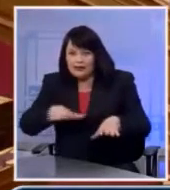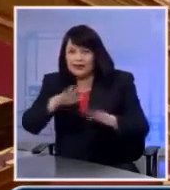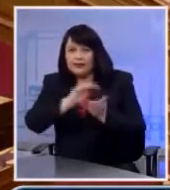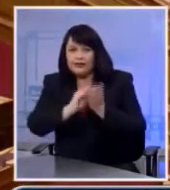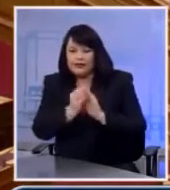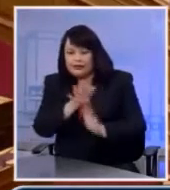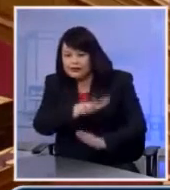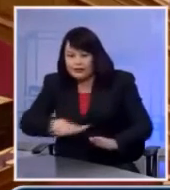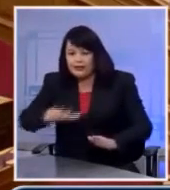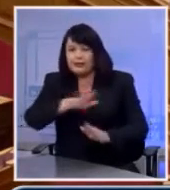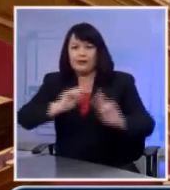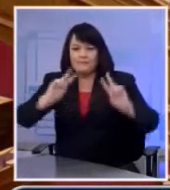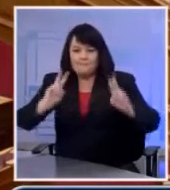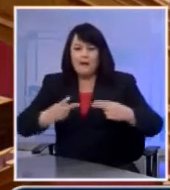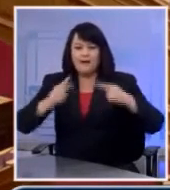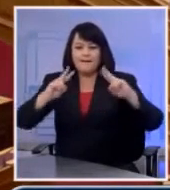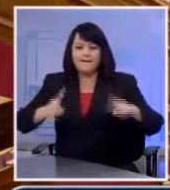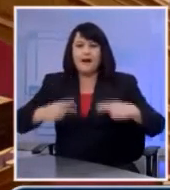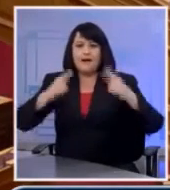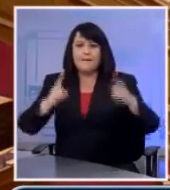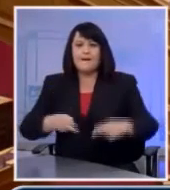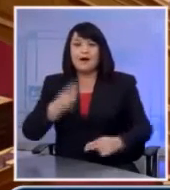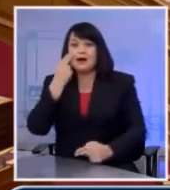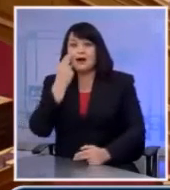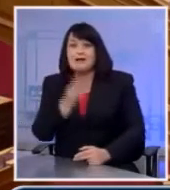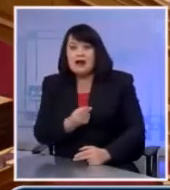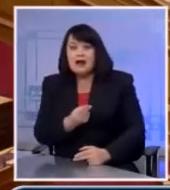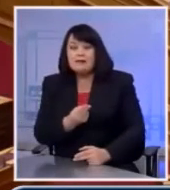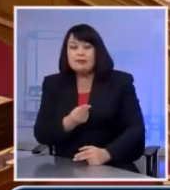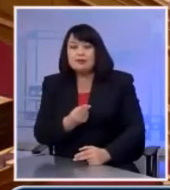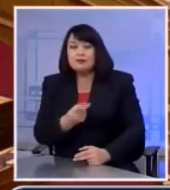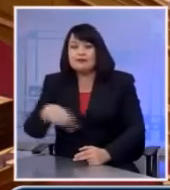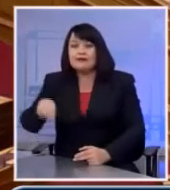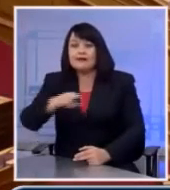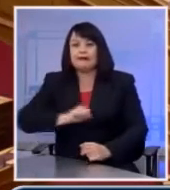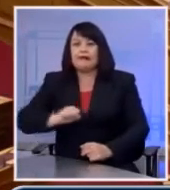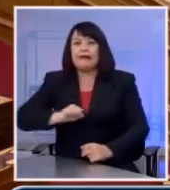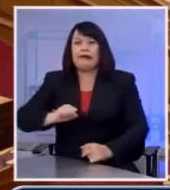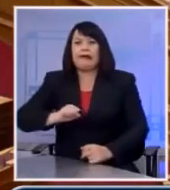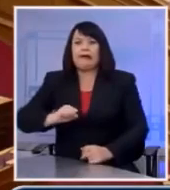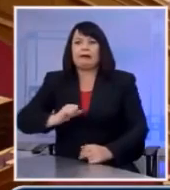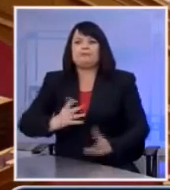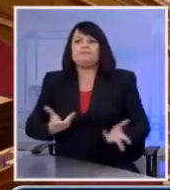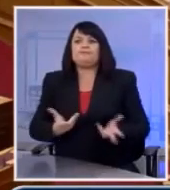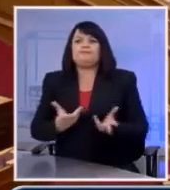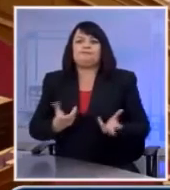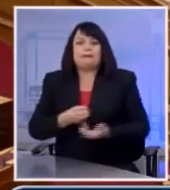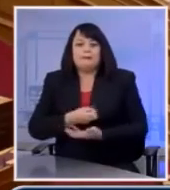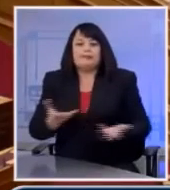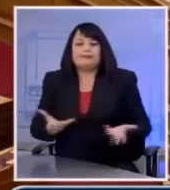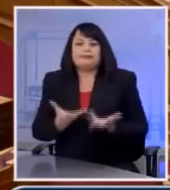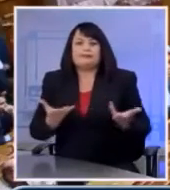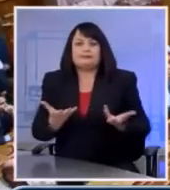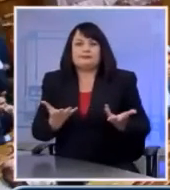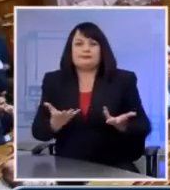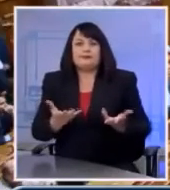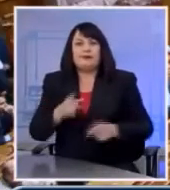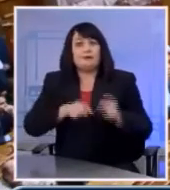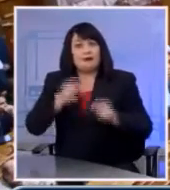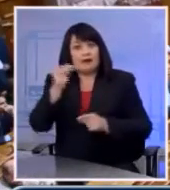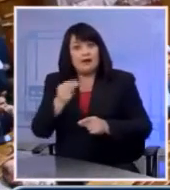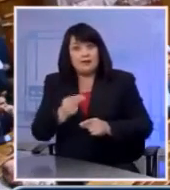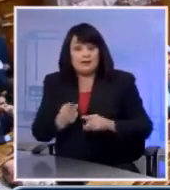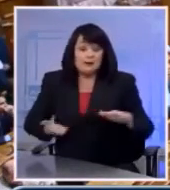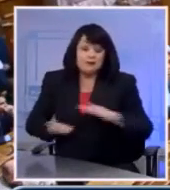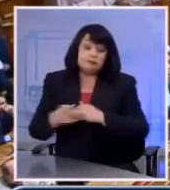σιγά σιγά αρχίζουν πράγματα να αποκαλύπτονται και αρχίζουν να παίρνουν και τον δρόμο της δικαιοσύνης. Παρ' όλα αυτά όμως